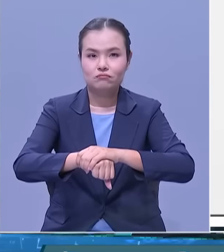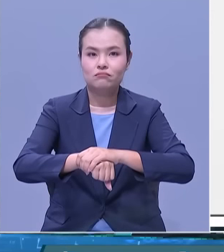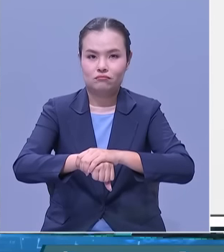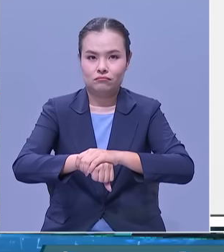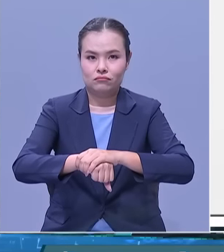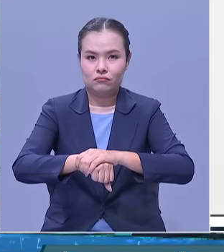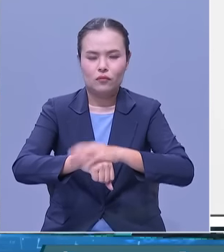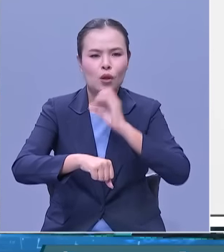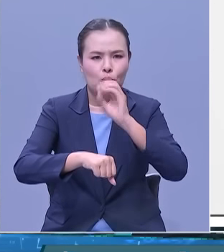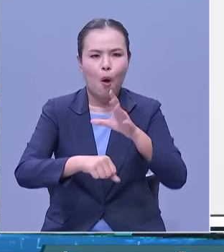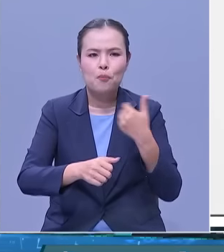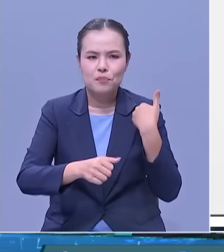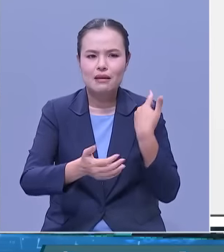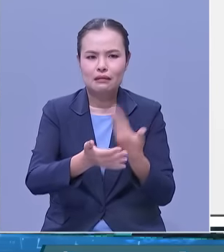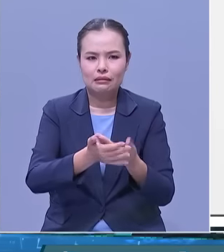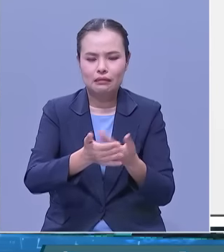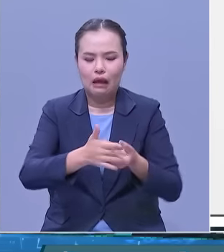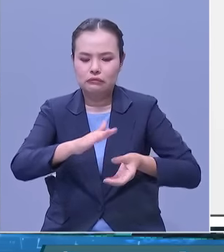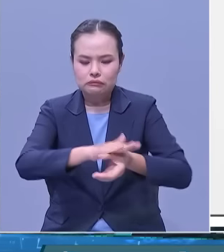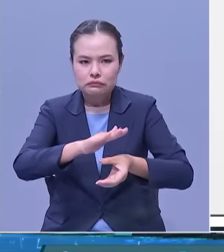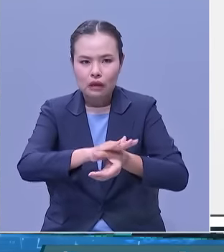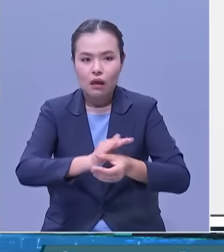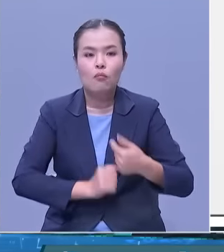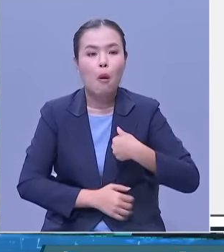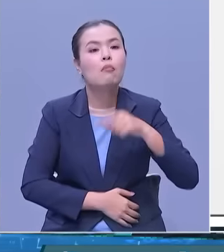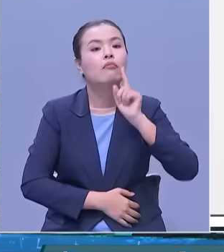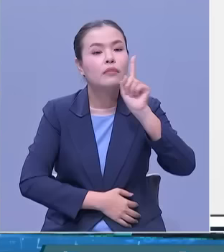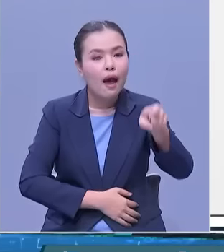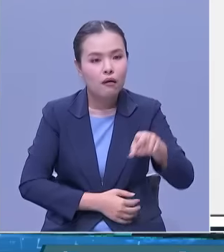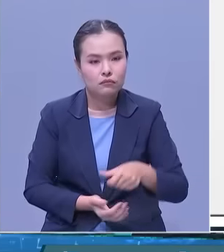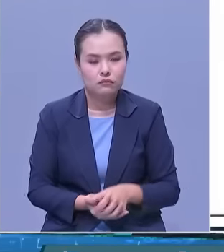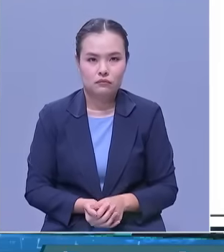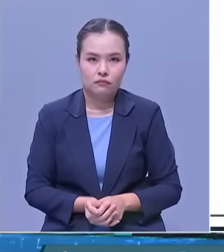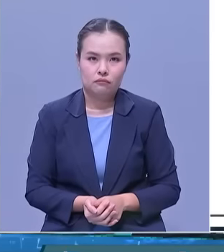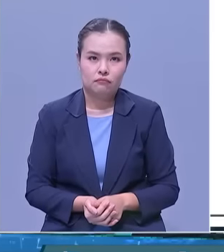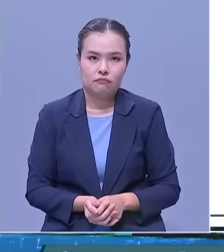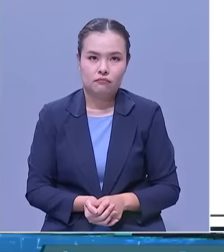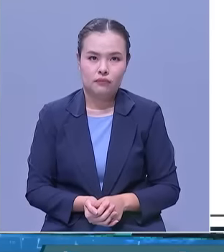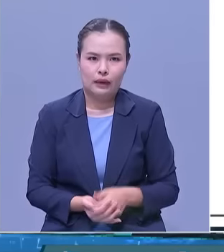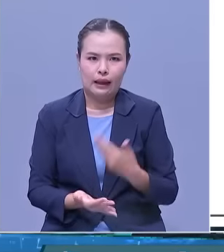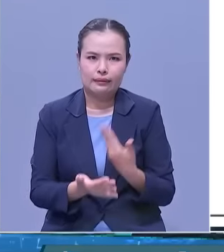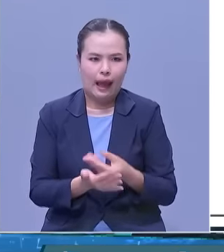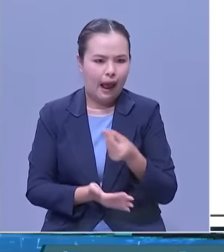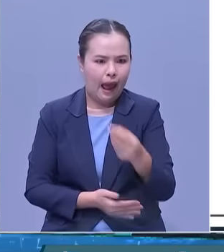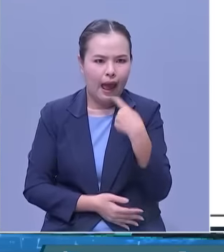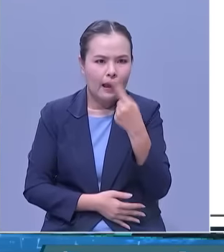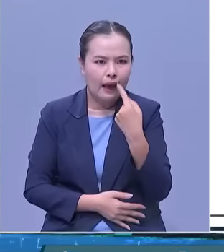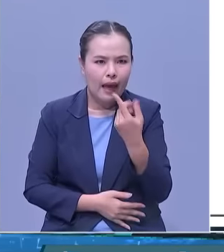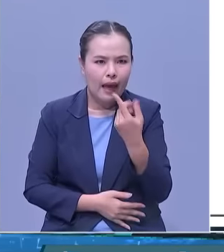าวหาว่ามีการให้สินบนเจ้าที่อย่างนี้ผมถามกลับว่าแล้วให้กับใครอ่ะแล้วใครเป็นคนรับ